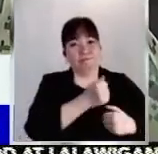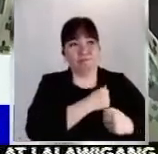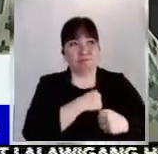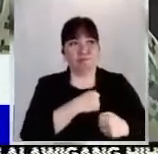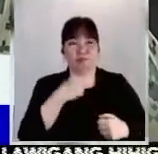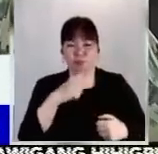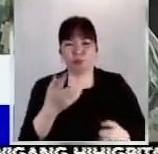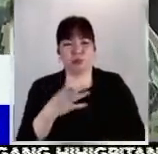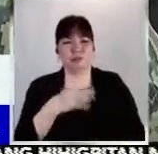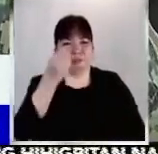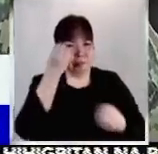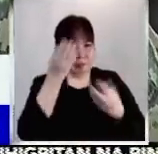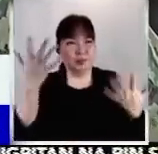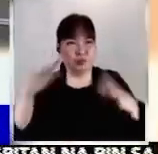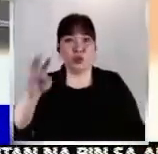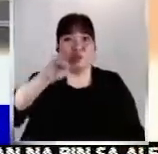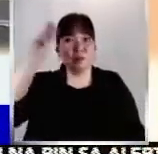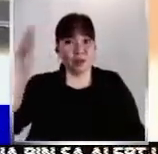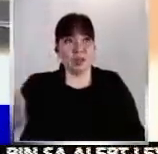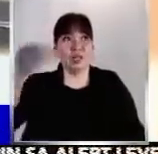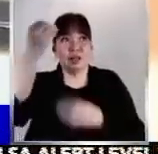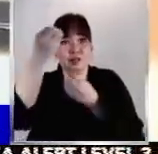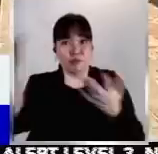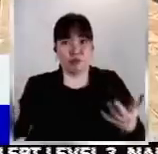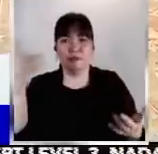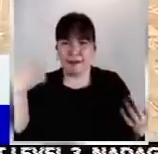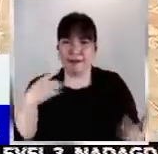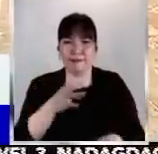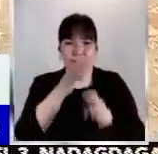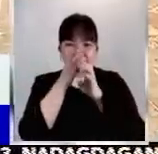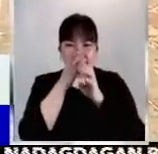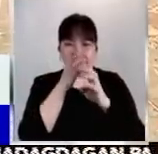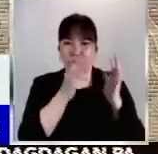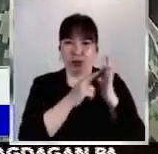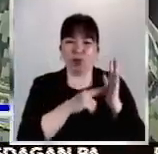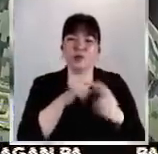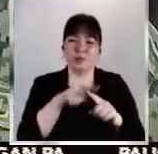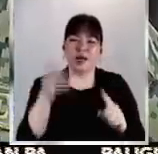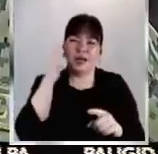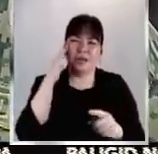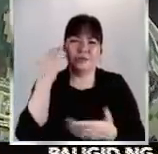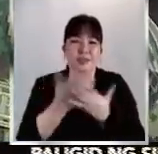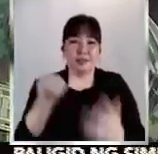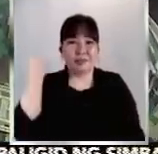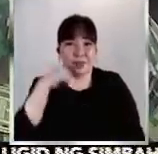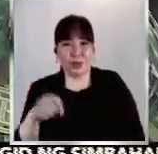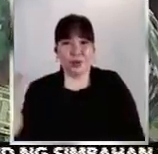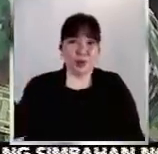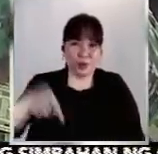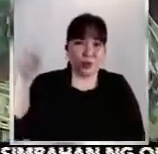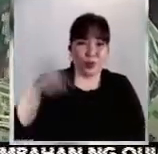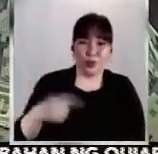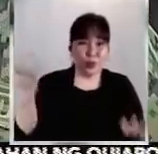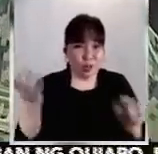kababayan, tanggap ng taga Maynila, itong ini-implement natin na ito. Kaso hindi maiiwasan talaga na meron pa rin magpupumilit, and that